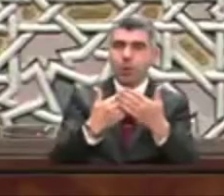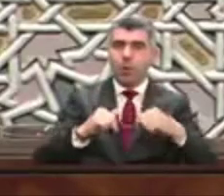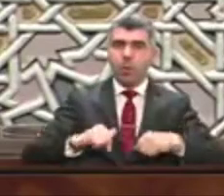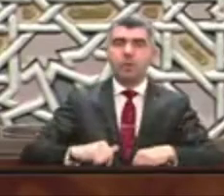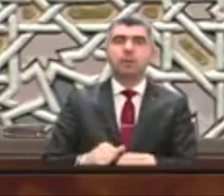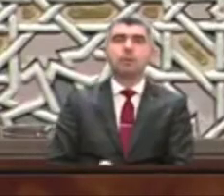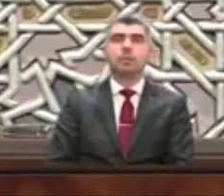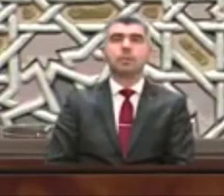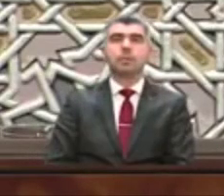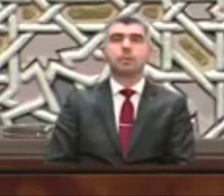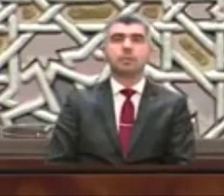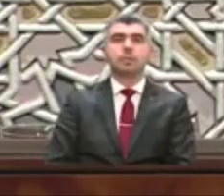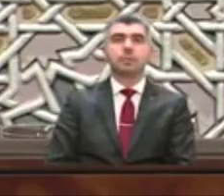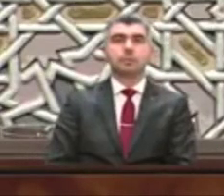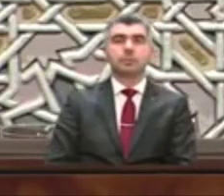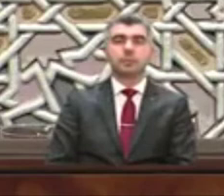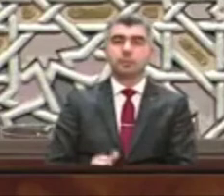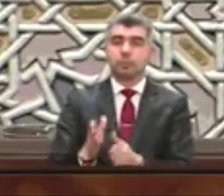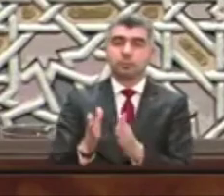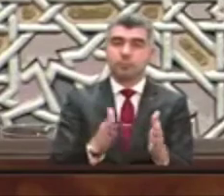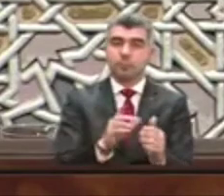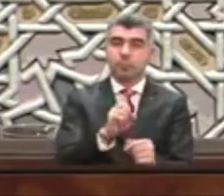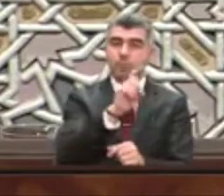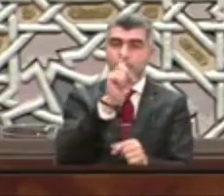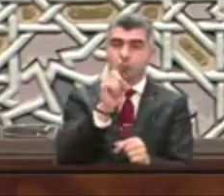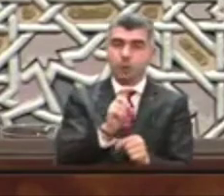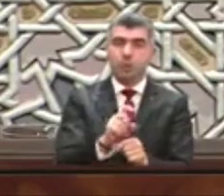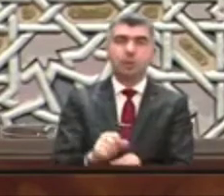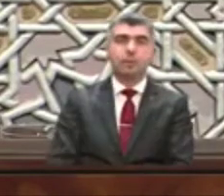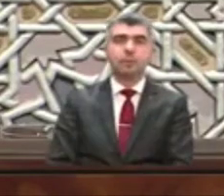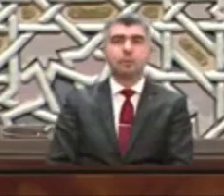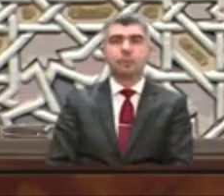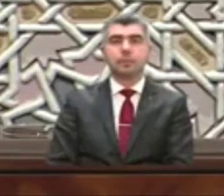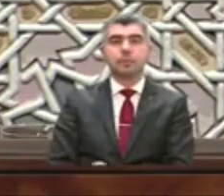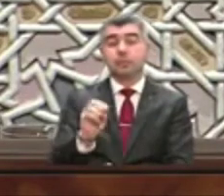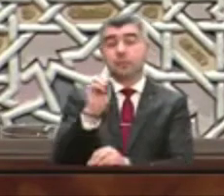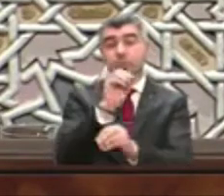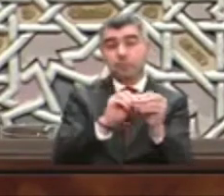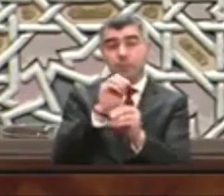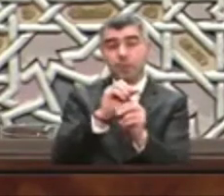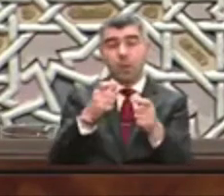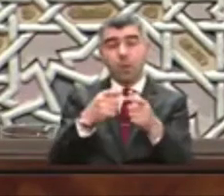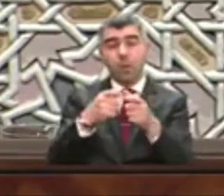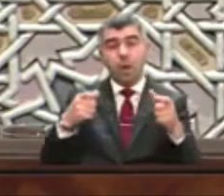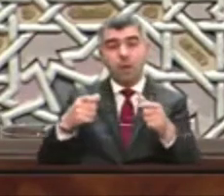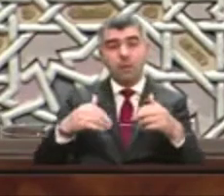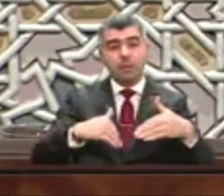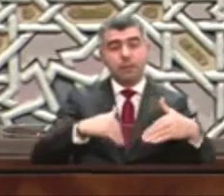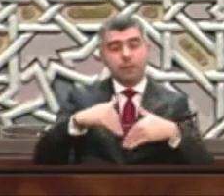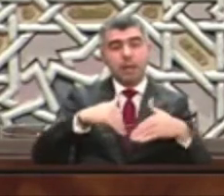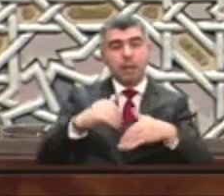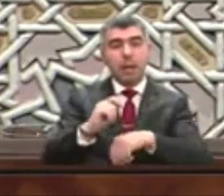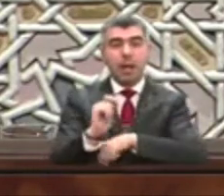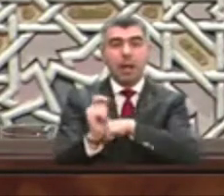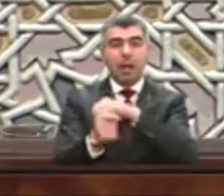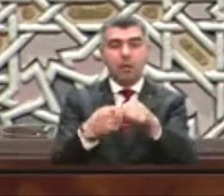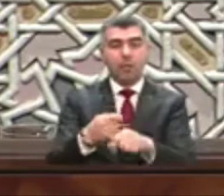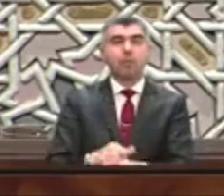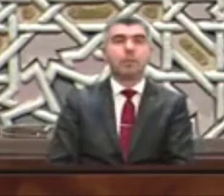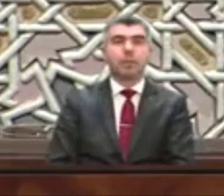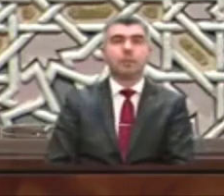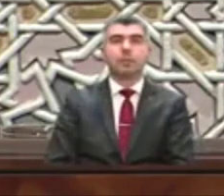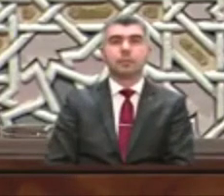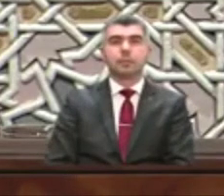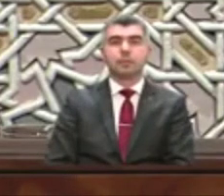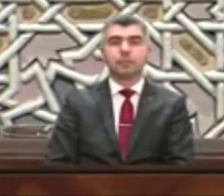مع الأسف انتهى الوقت. نمر للسؤال الموالي، وهو السؤال عن صيانة وتوسيع شبكة الطرق القروية للسيدات والسادة النواب